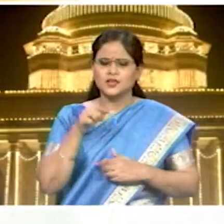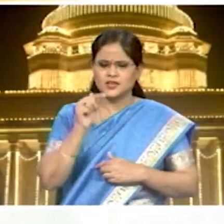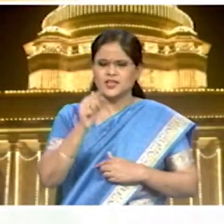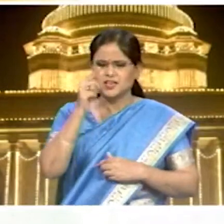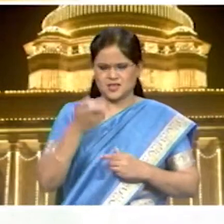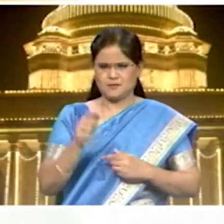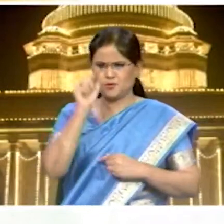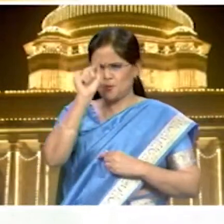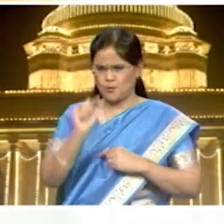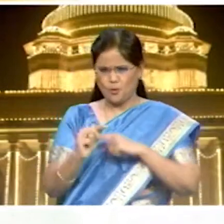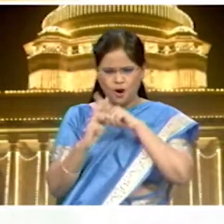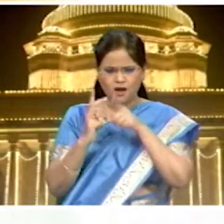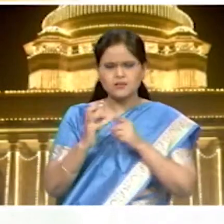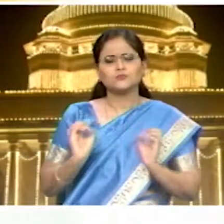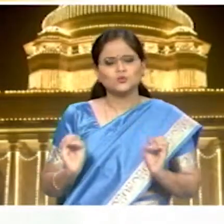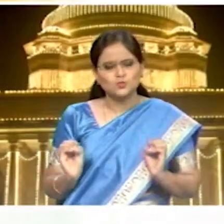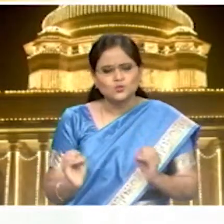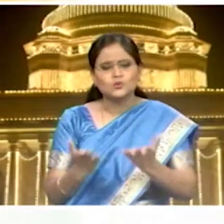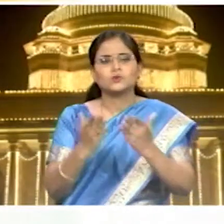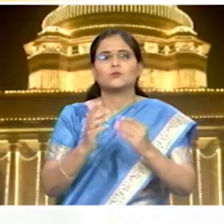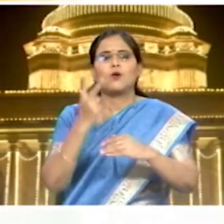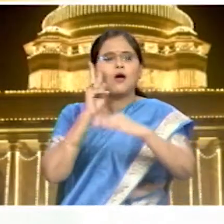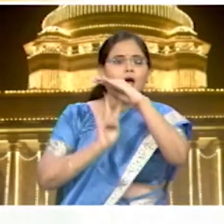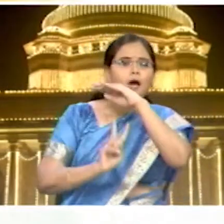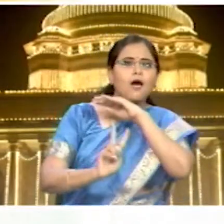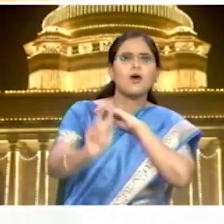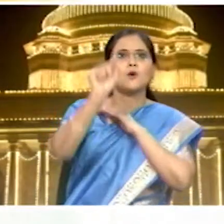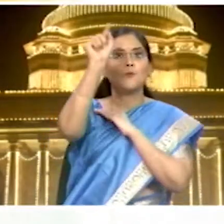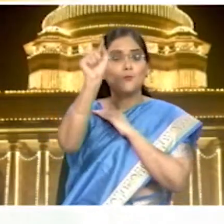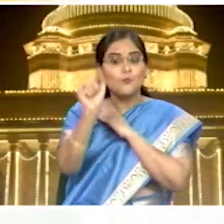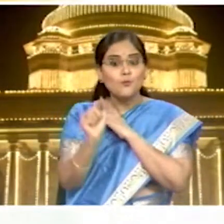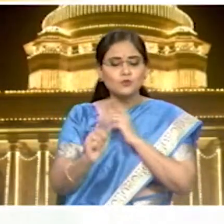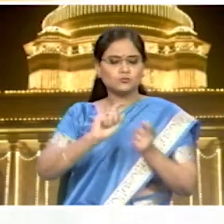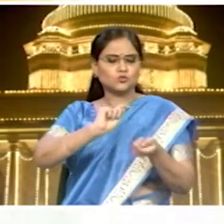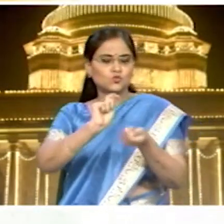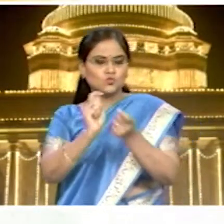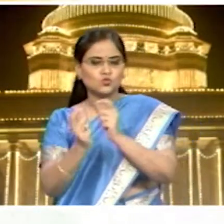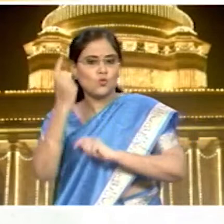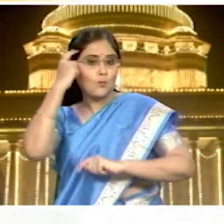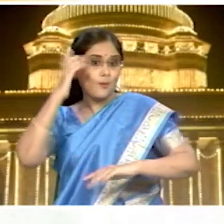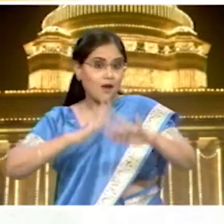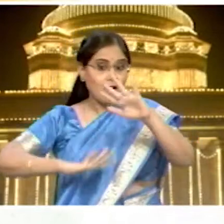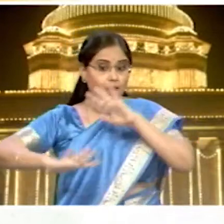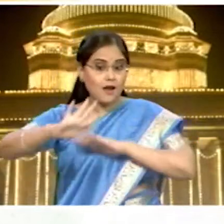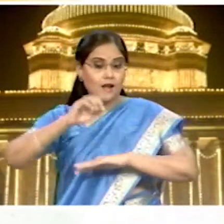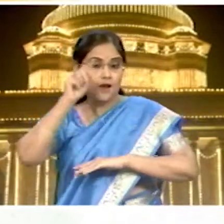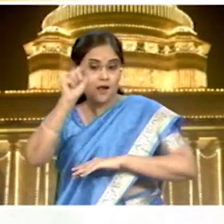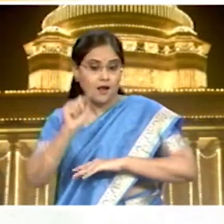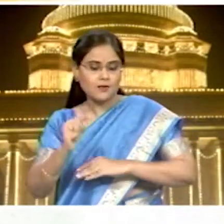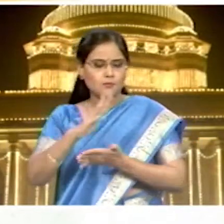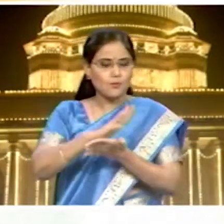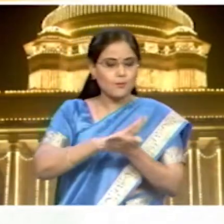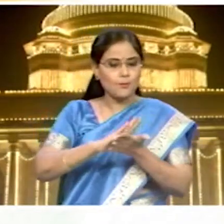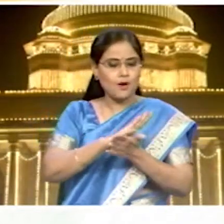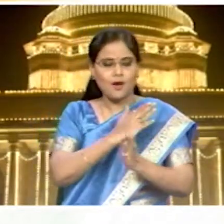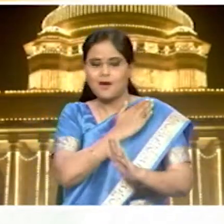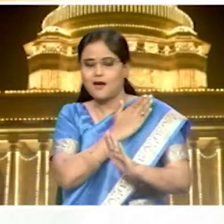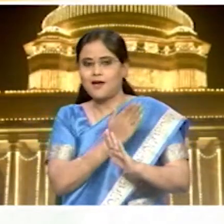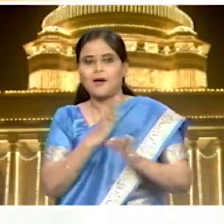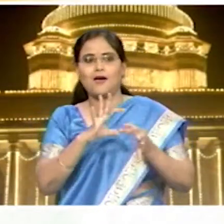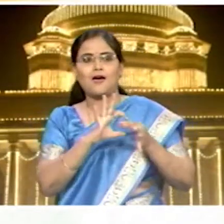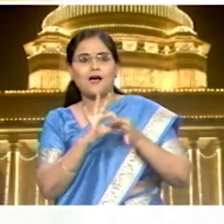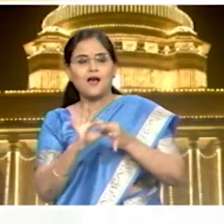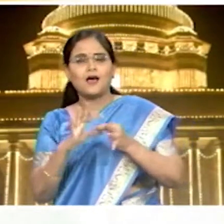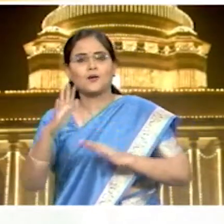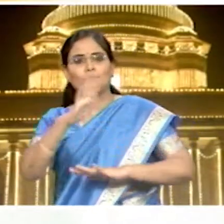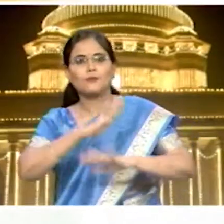है। दूरगामी परिणाम वाले सुधारों और नीतियों द्वारा इन परिवर्तनों की आधार भूमि पहले से ही तैयार की जा